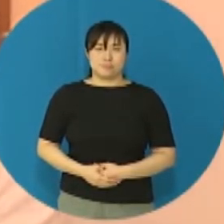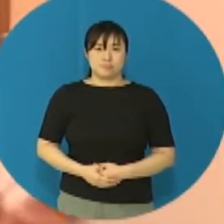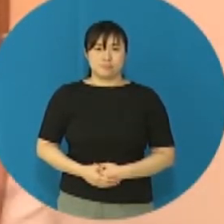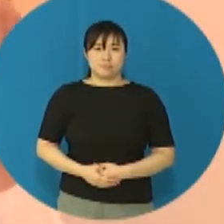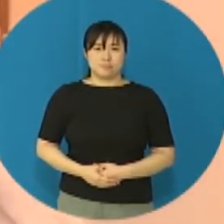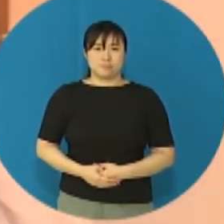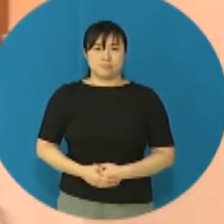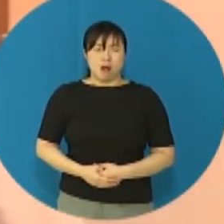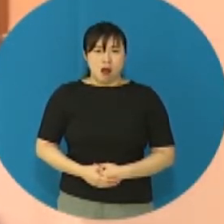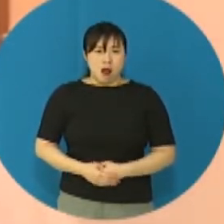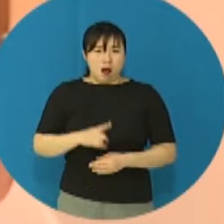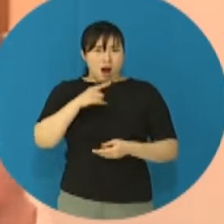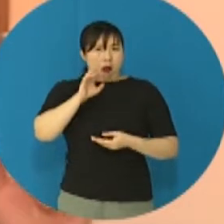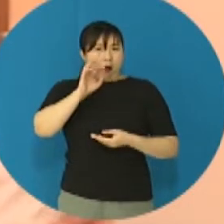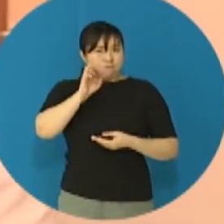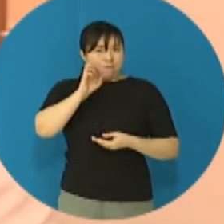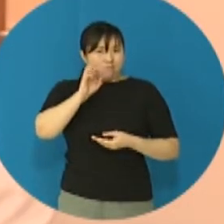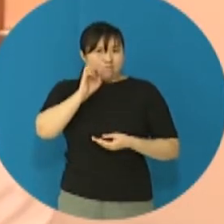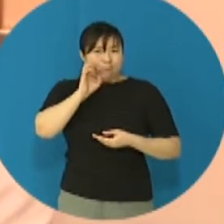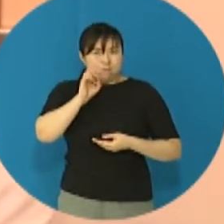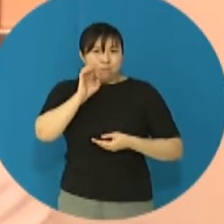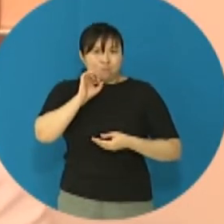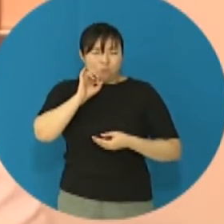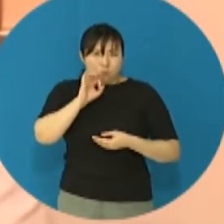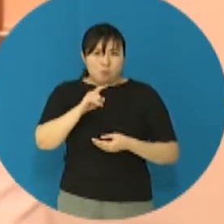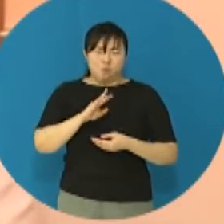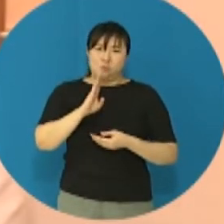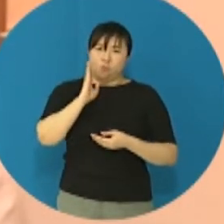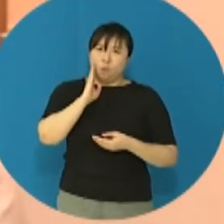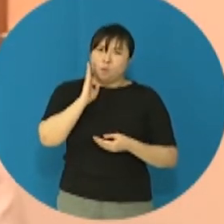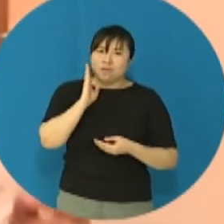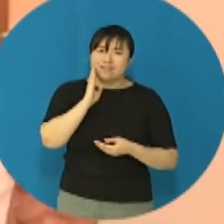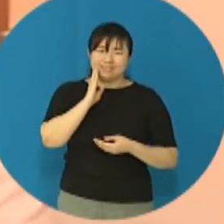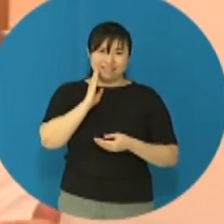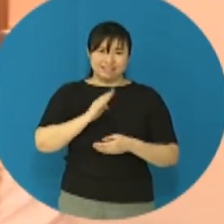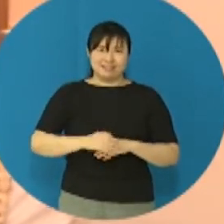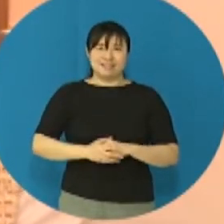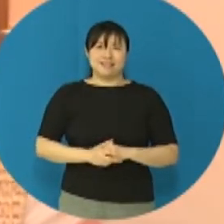うん、弾力があって、うんうん、美味しいですね。